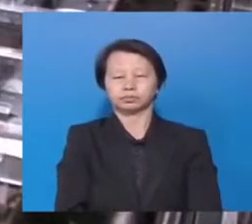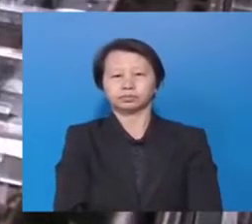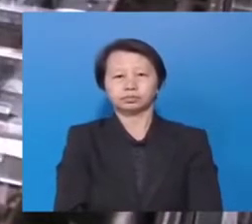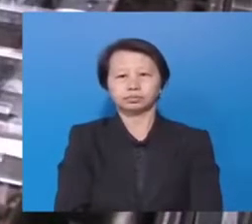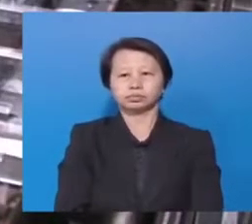Tuhan keren